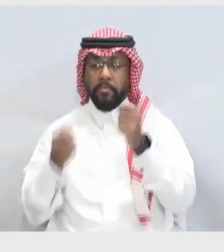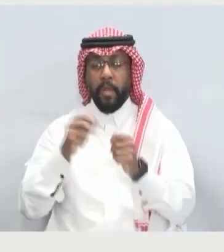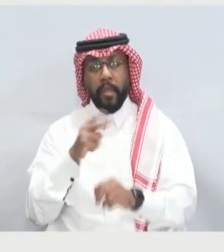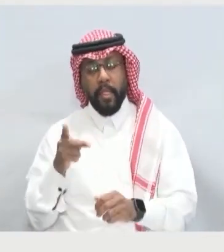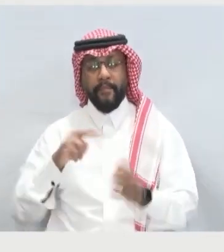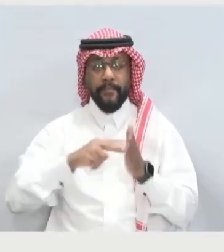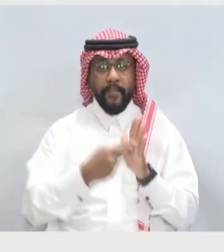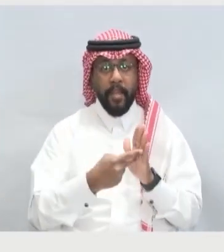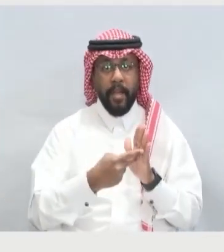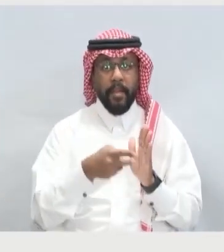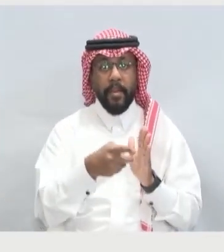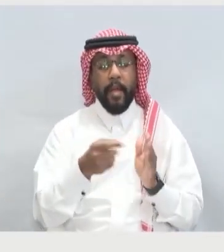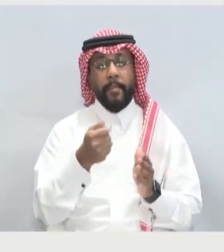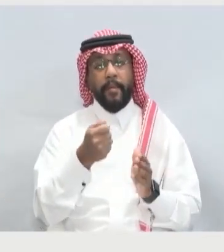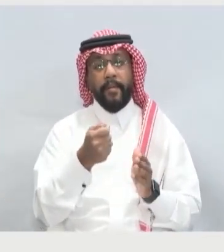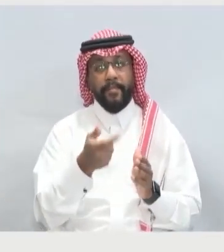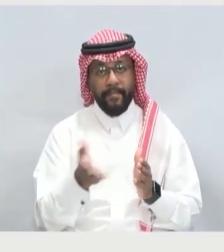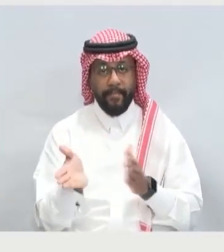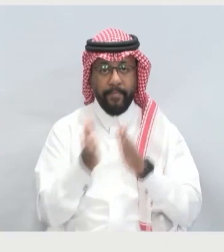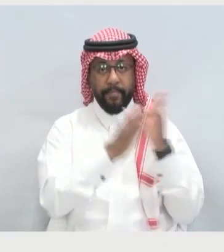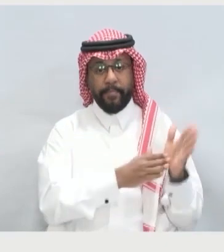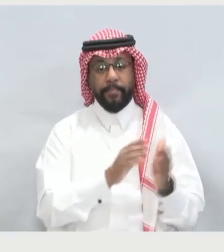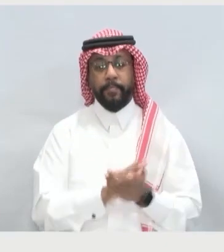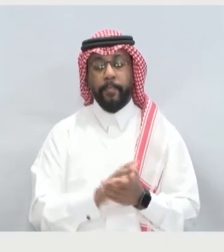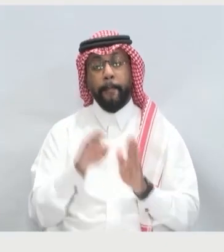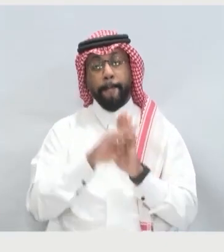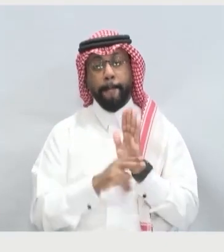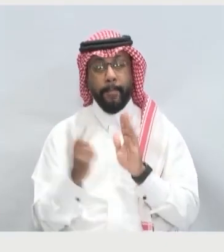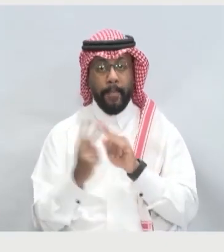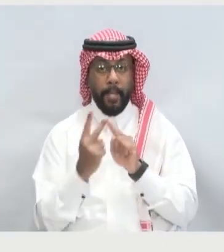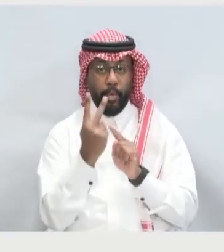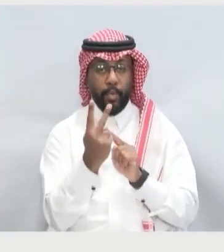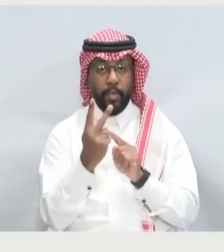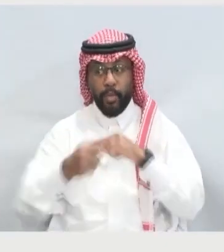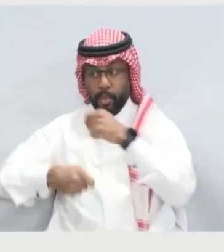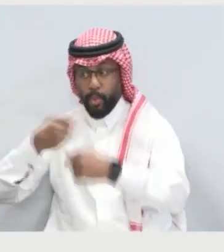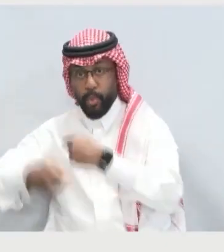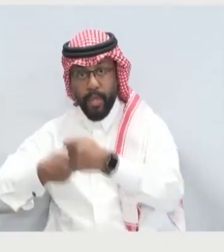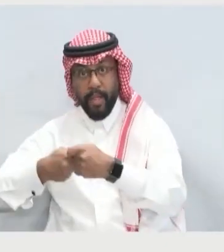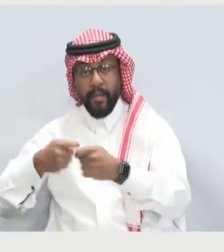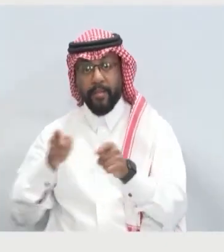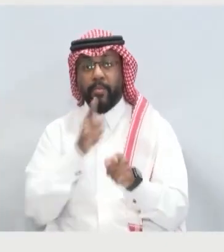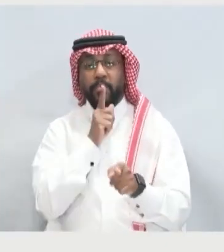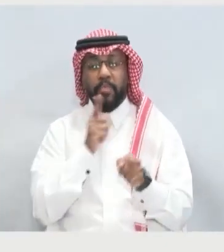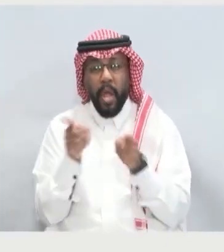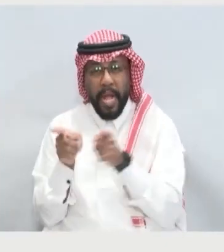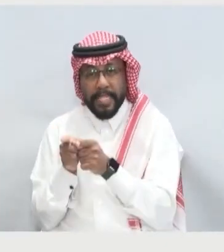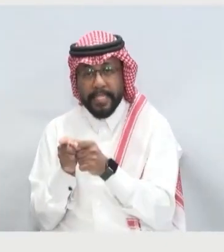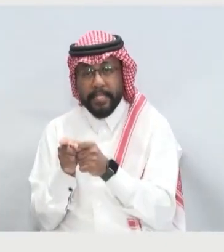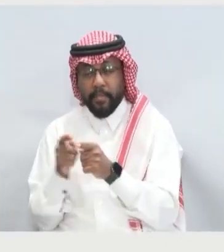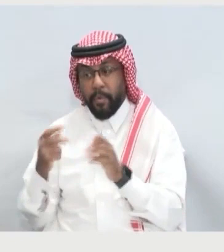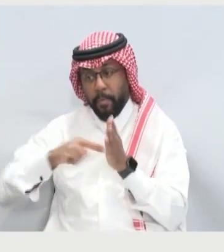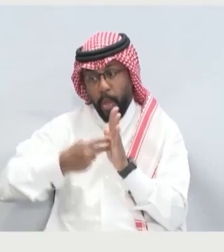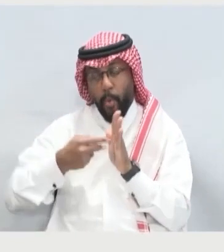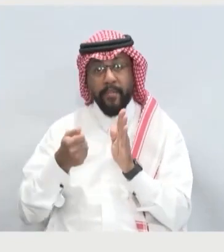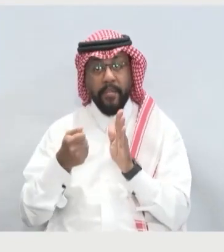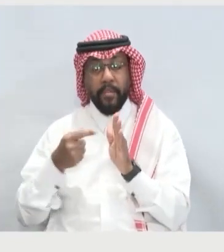تحويلها الى نقد ذكرنا هنالك تنقسم الى قسمين اصول اصول متداوله هي اصول قصيره الاجل يتوقع تحويلها